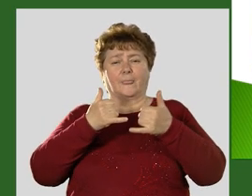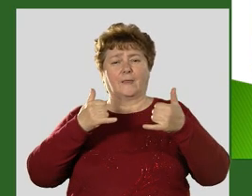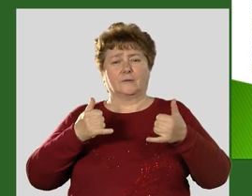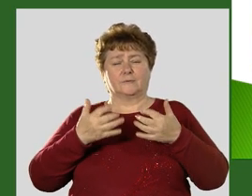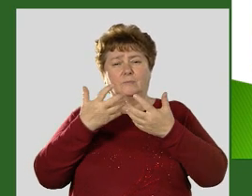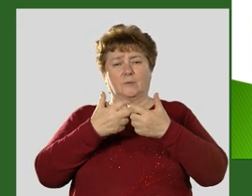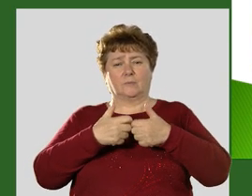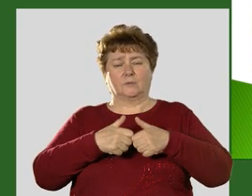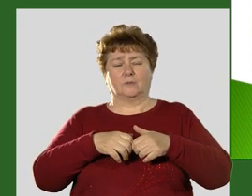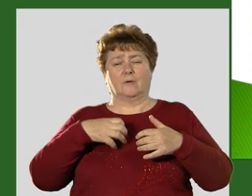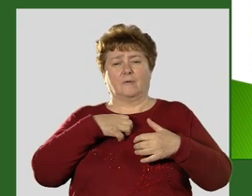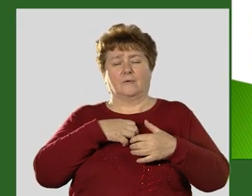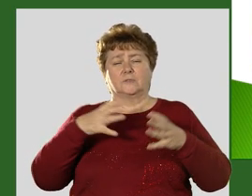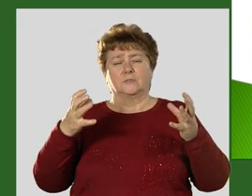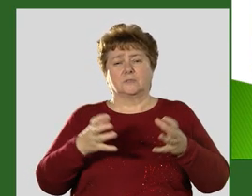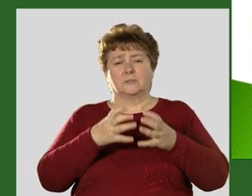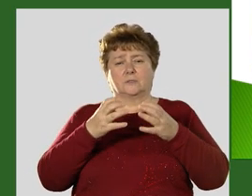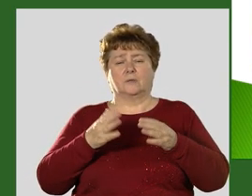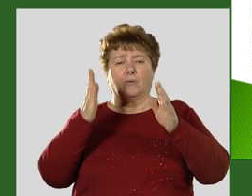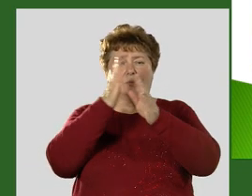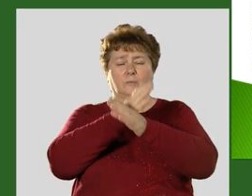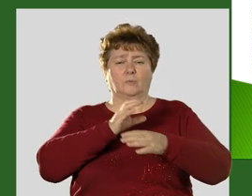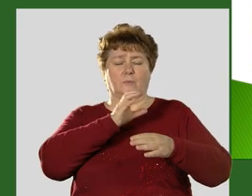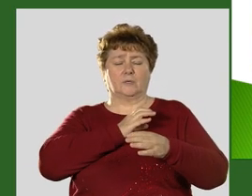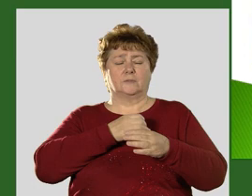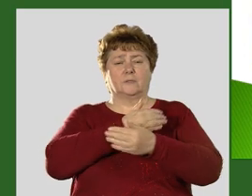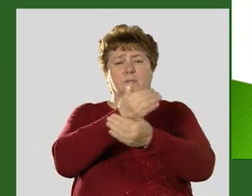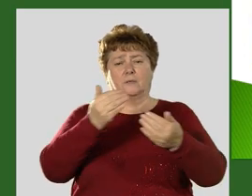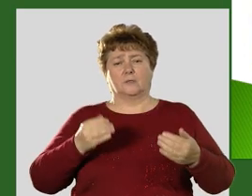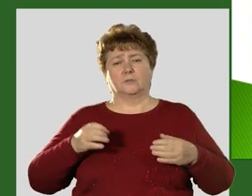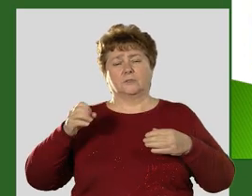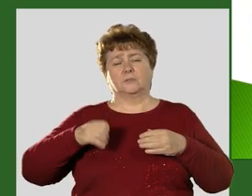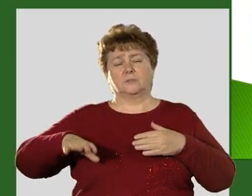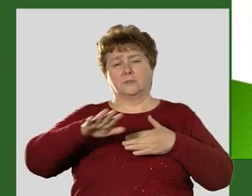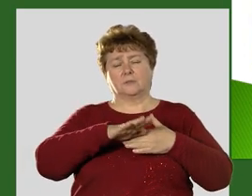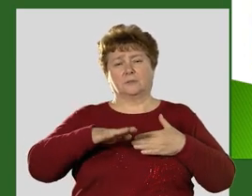Развивая промышленность, важно сохранять природные богатства нашей страны.